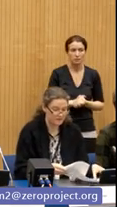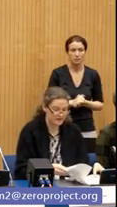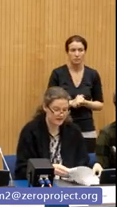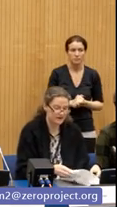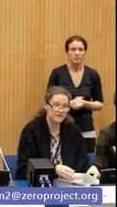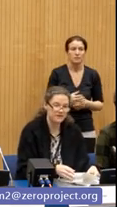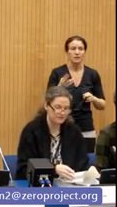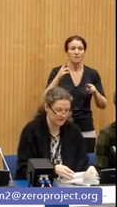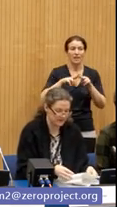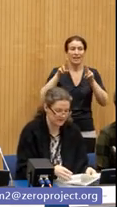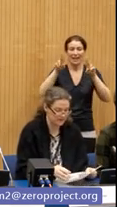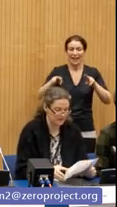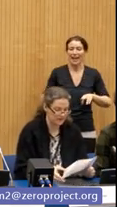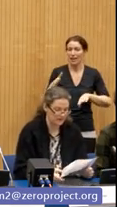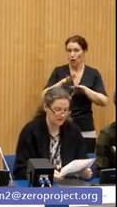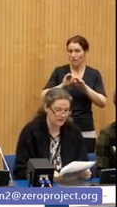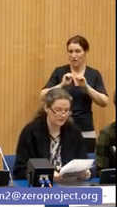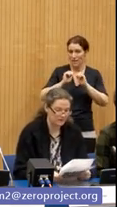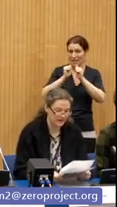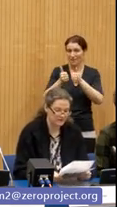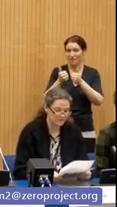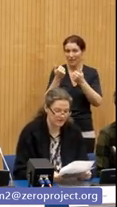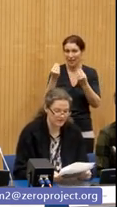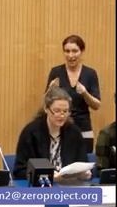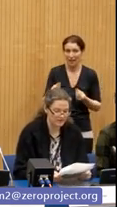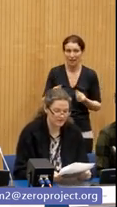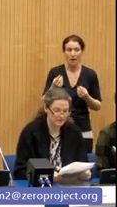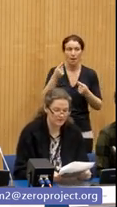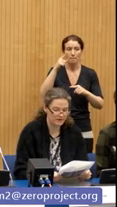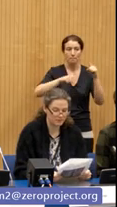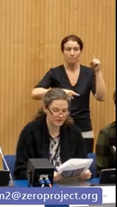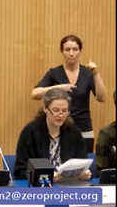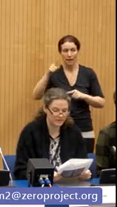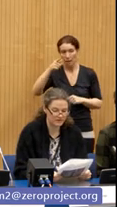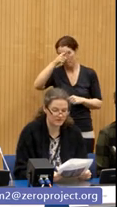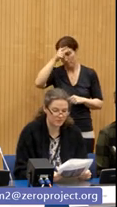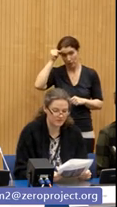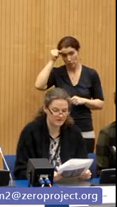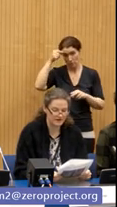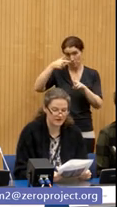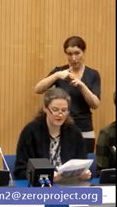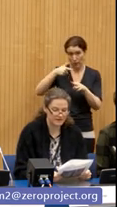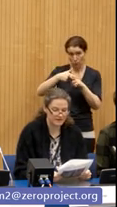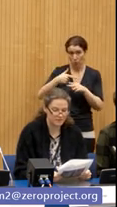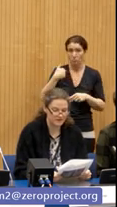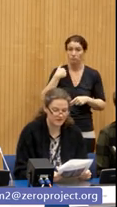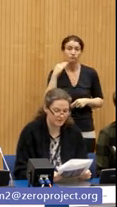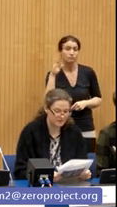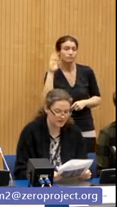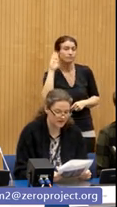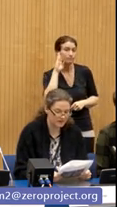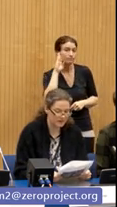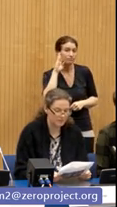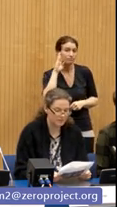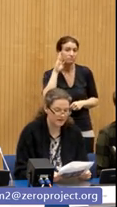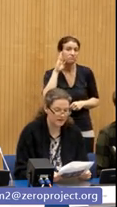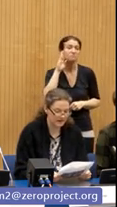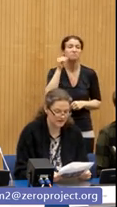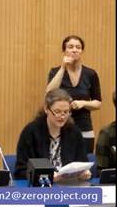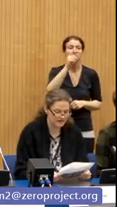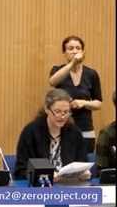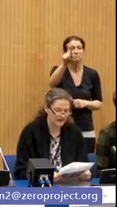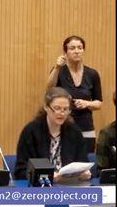wenn es um das Recht auf Hilfen geht? Von manchen Menschen mit Behinderungen habe ich gehört, dass sie nur sehr ungerne